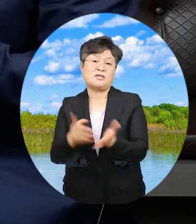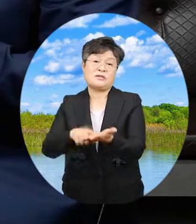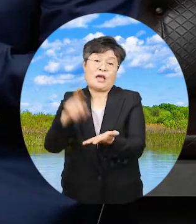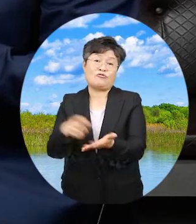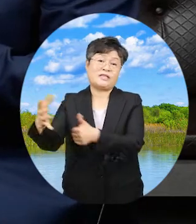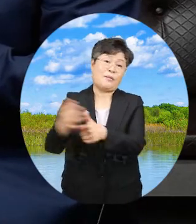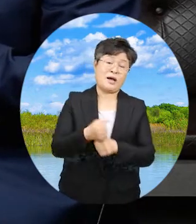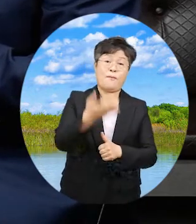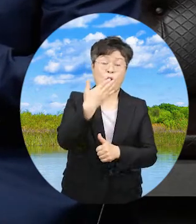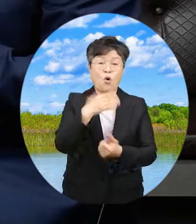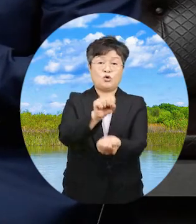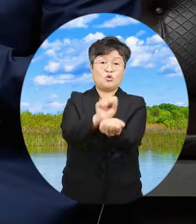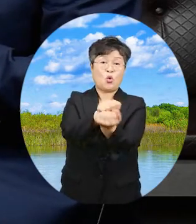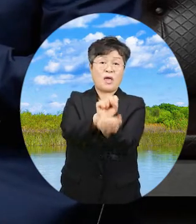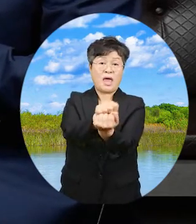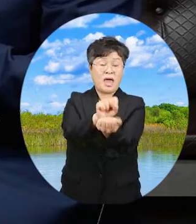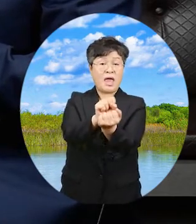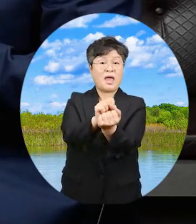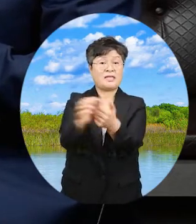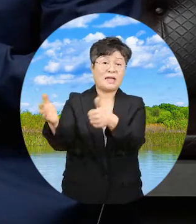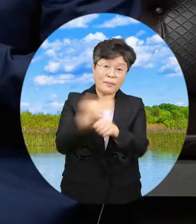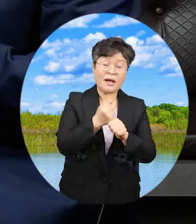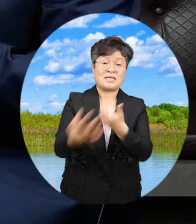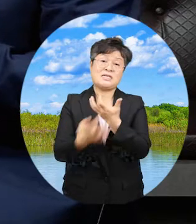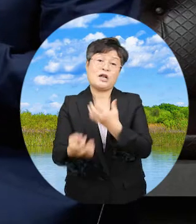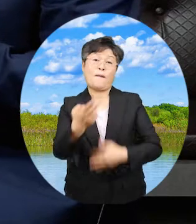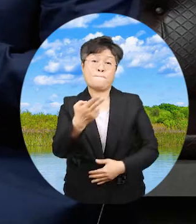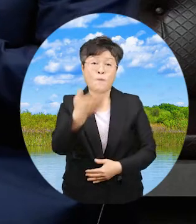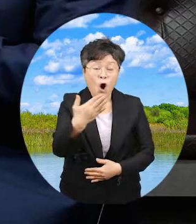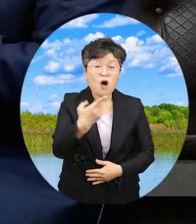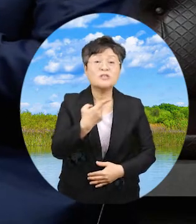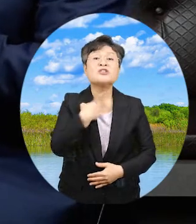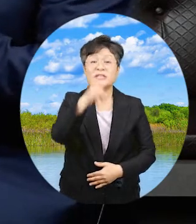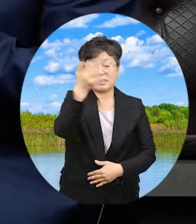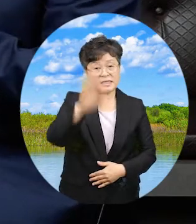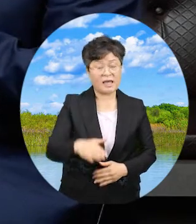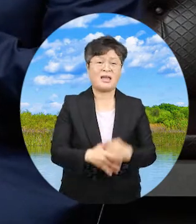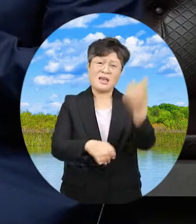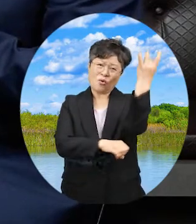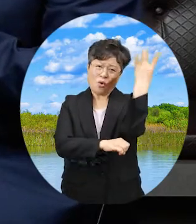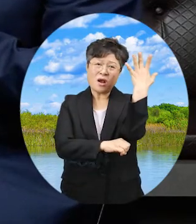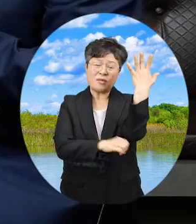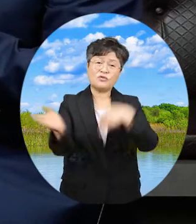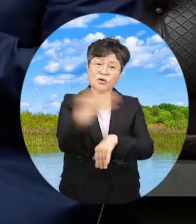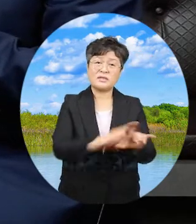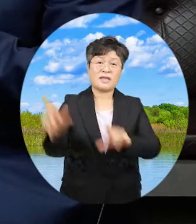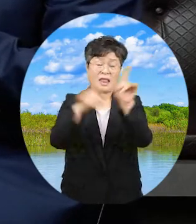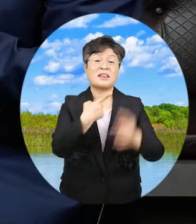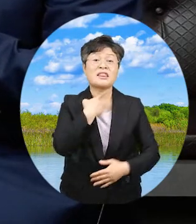자연 그대로 물이 흘러가는 물길을 그대로 자연스럽게 내버려 두면 됩니다. 네. 근데 하천을 내버려 두지 않죠. 네.